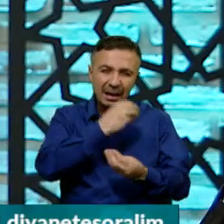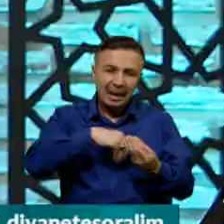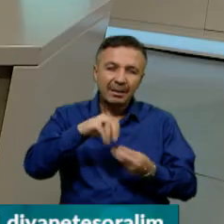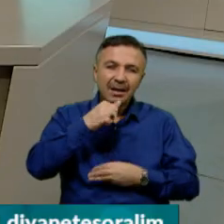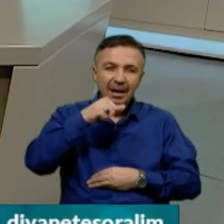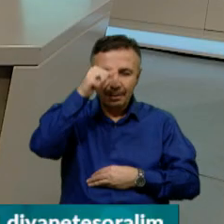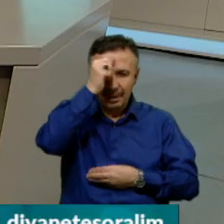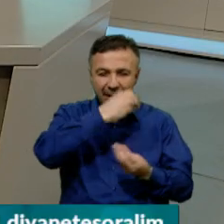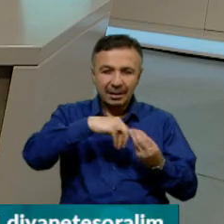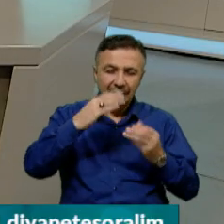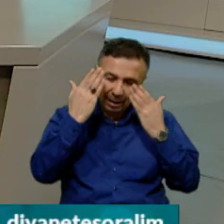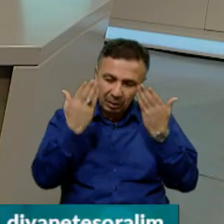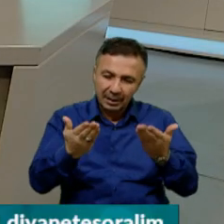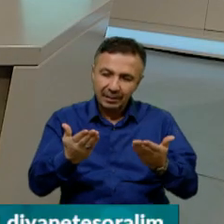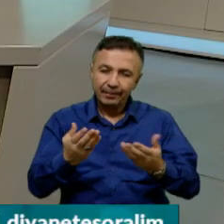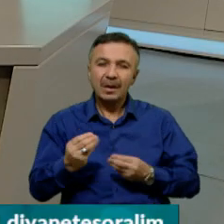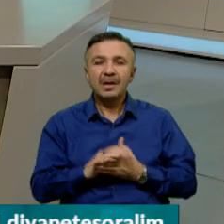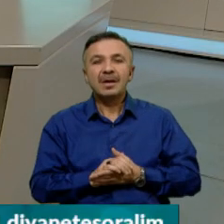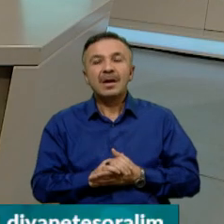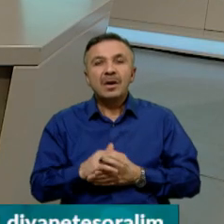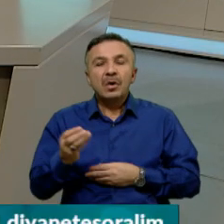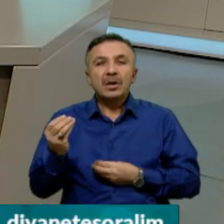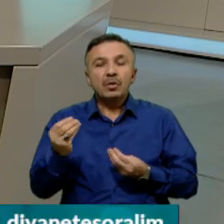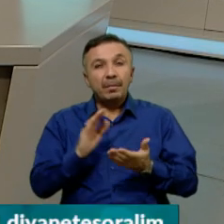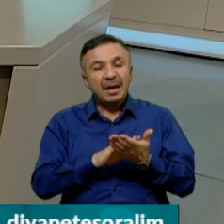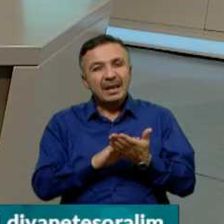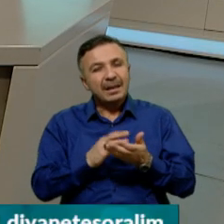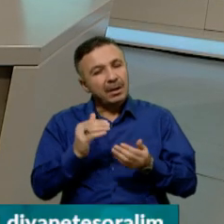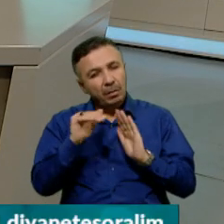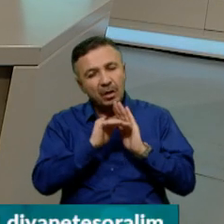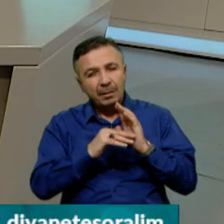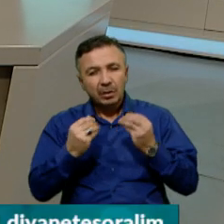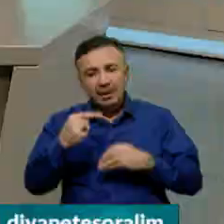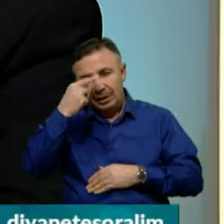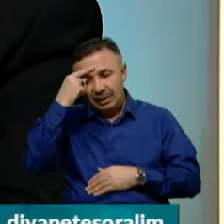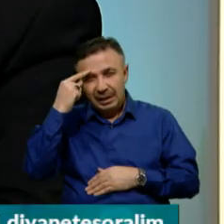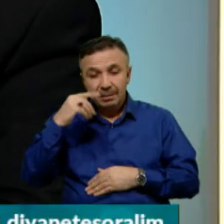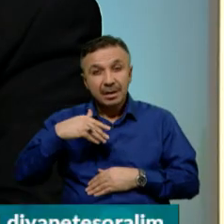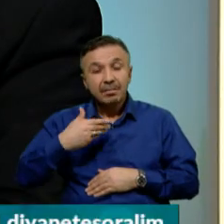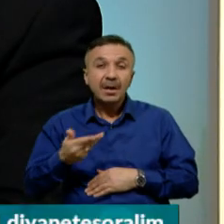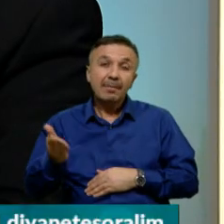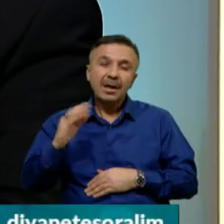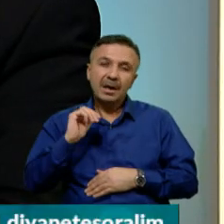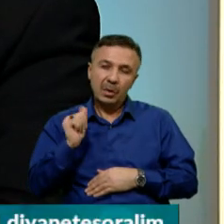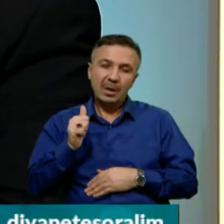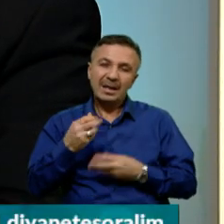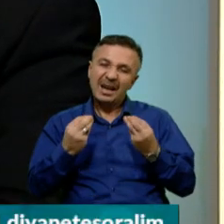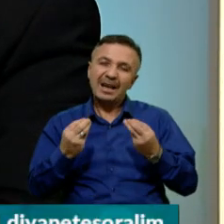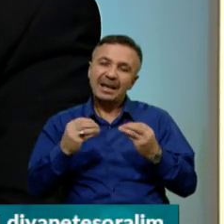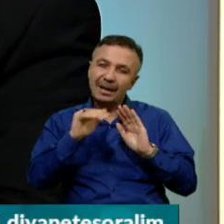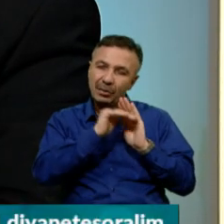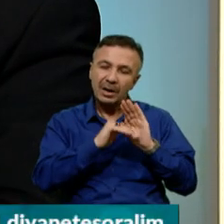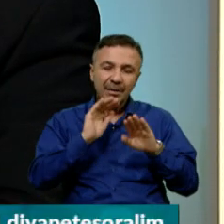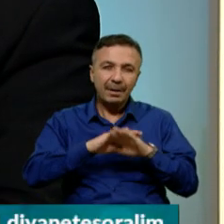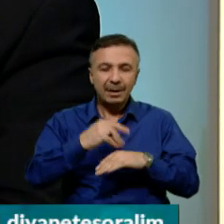çok bereketli bir program oldu Allah razı olsun a geldiniz İyiki varsın inşallah Rabbim daha başka günlerde hayırlı programlar